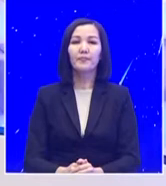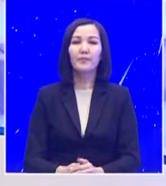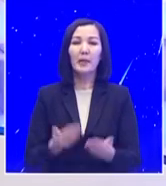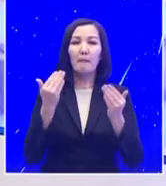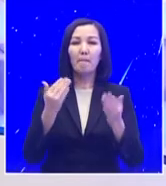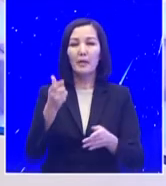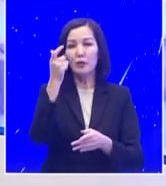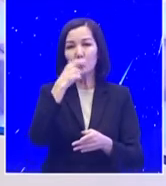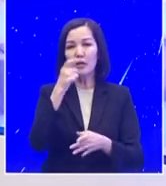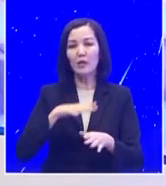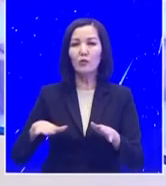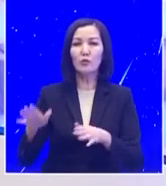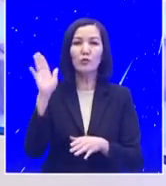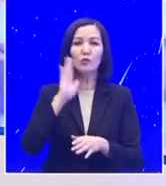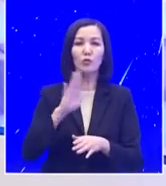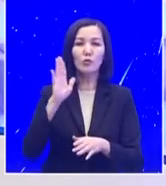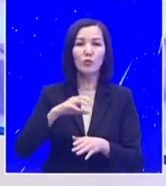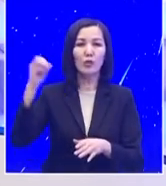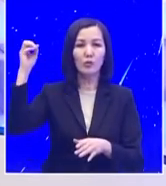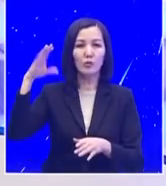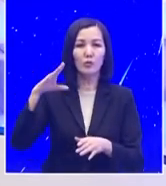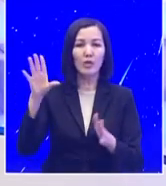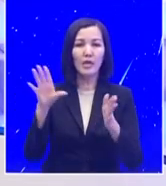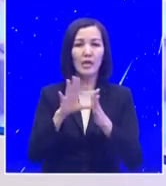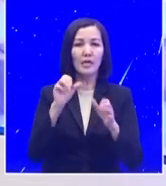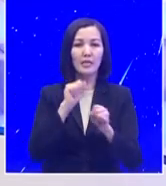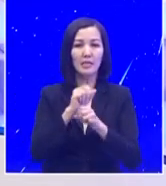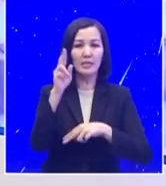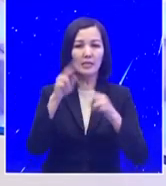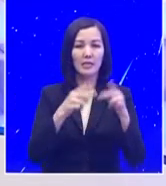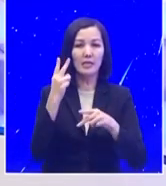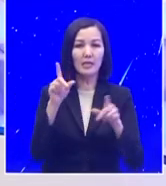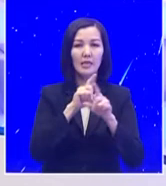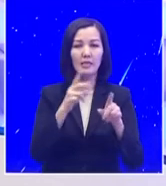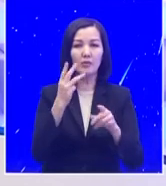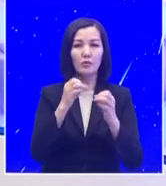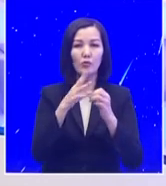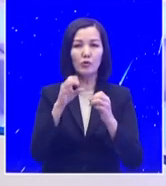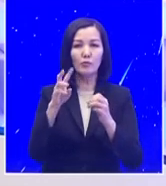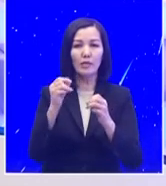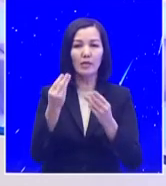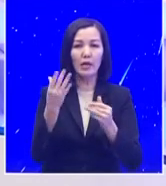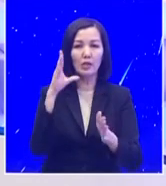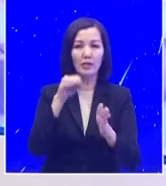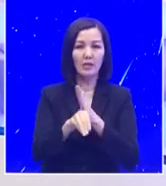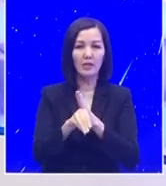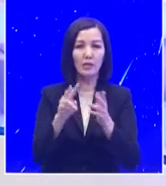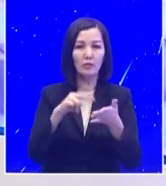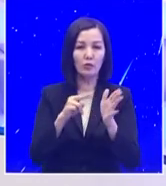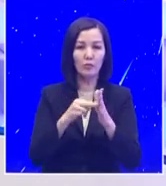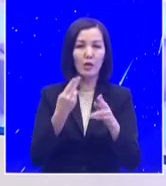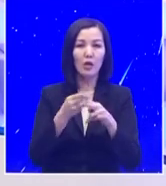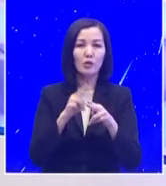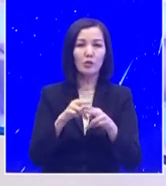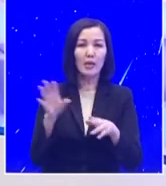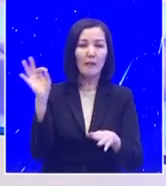Биыл Жаркент өңірінде су күн электр станциялары салынады. Қос нысанға 13 миллиард теңге инвестиция тартылады деп жоспарланған. Сондай-ақ